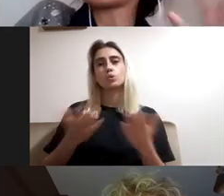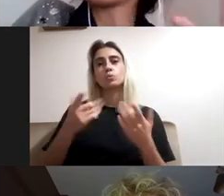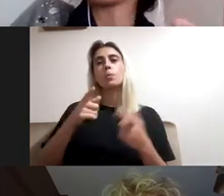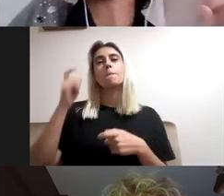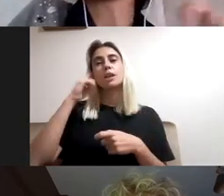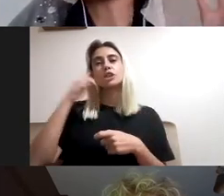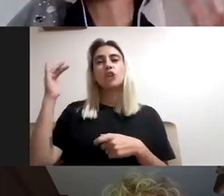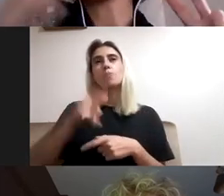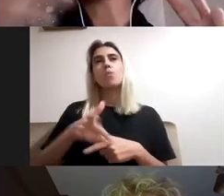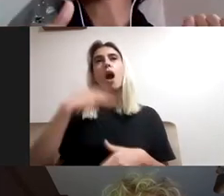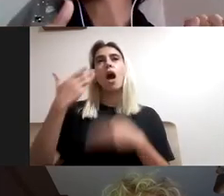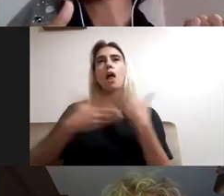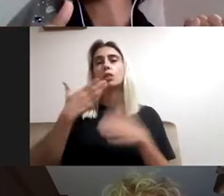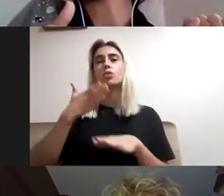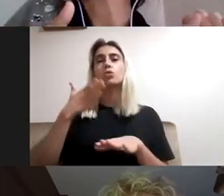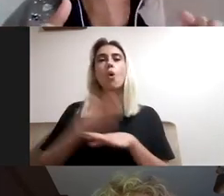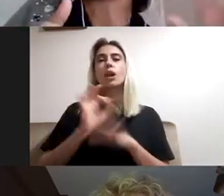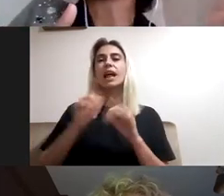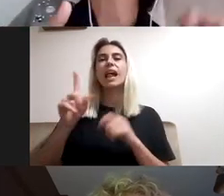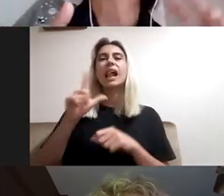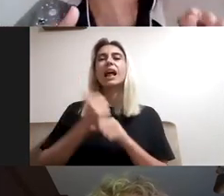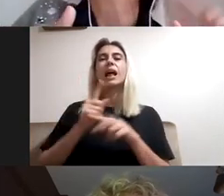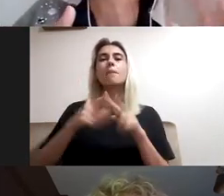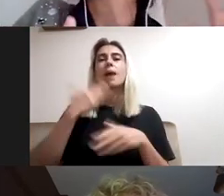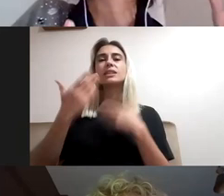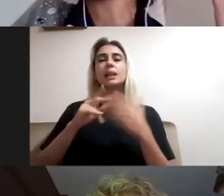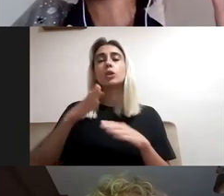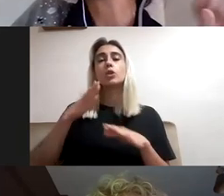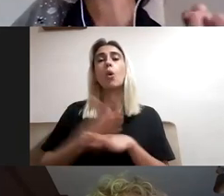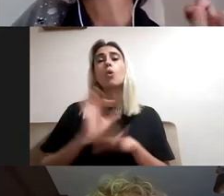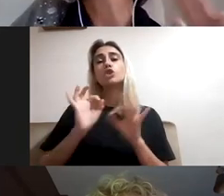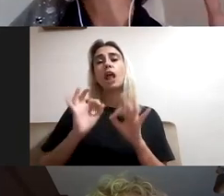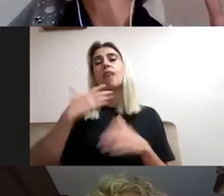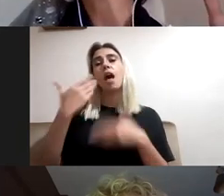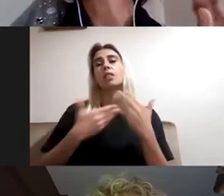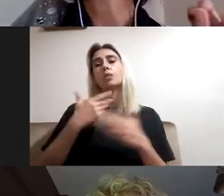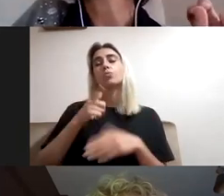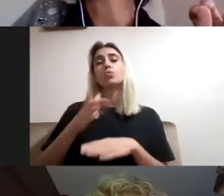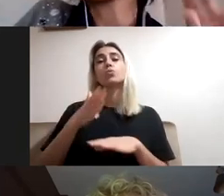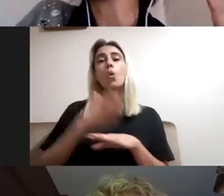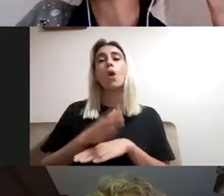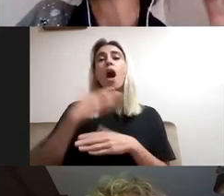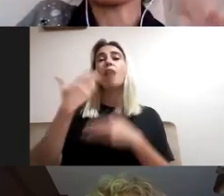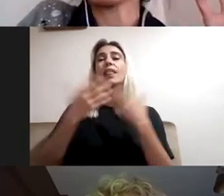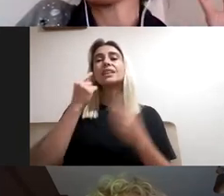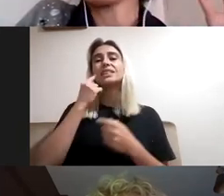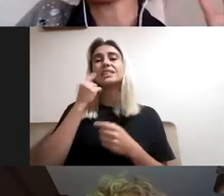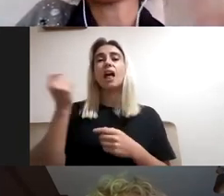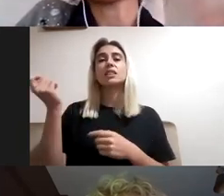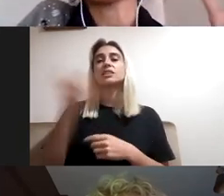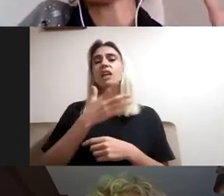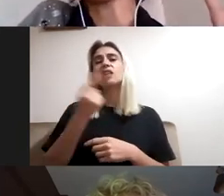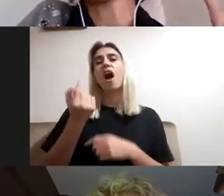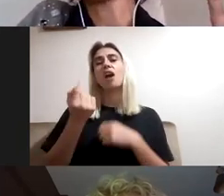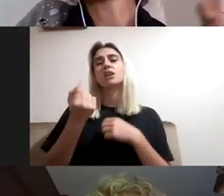Bunu anlatıyoruz. Doğru, Ilgın'ın da biraz önce bahsettiği gibi doğru şekilde anlatıyoruz. Ki bunu doğru şekilde anlatan insan sayısı gerçekten az. Bu da